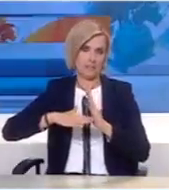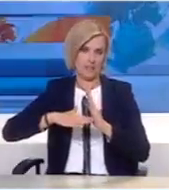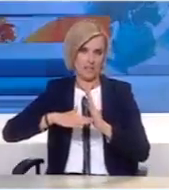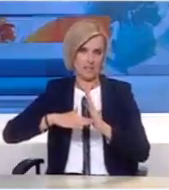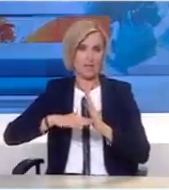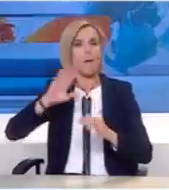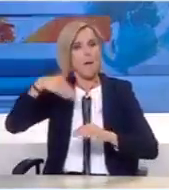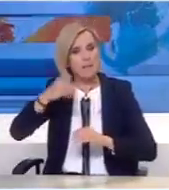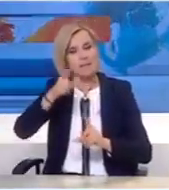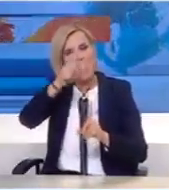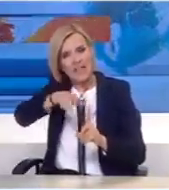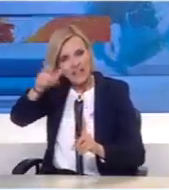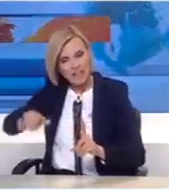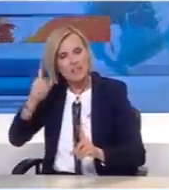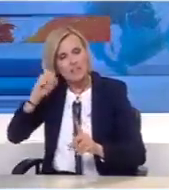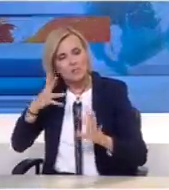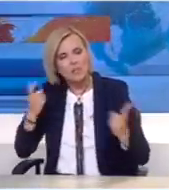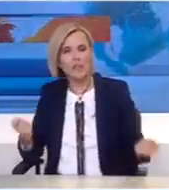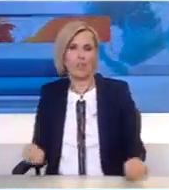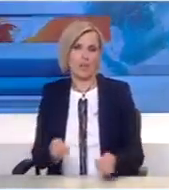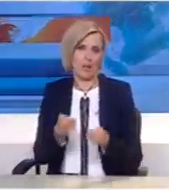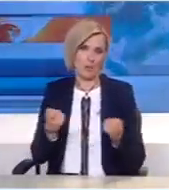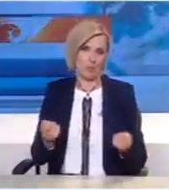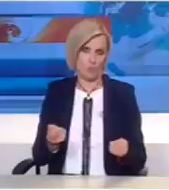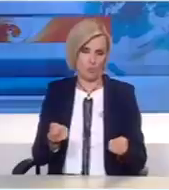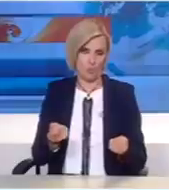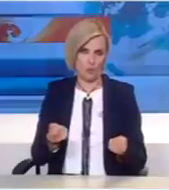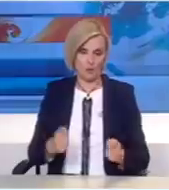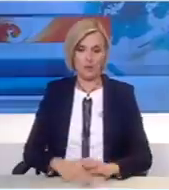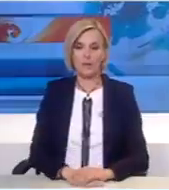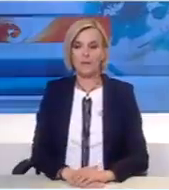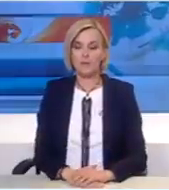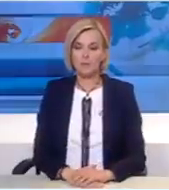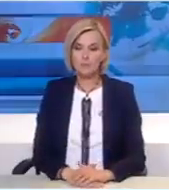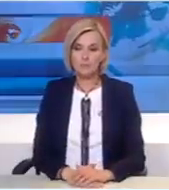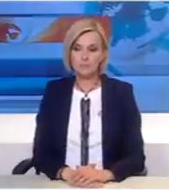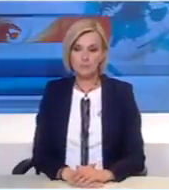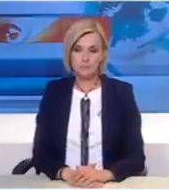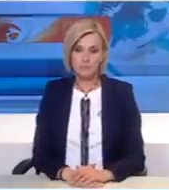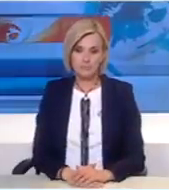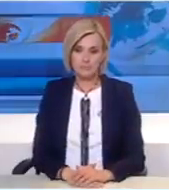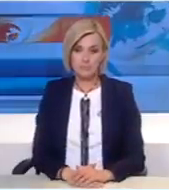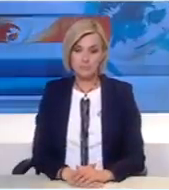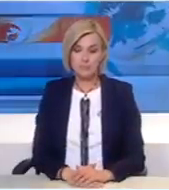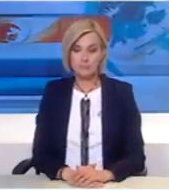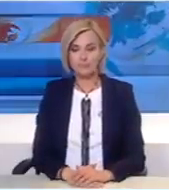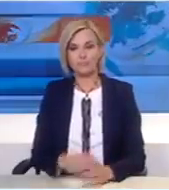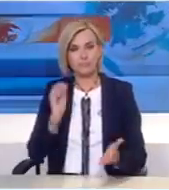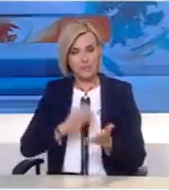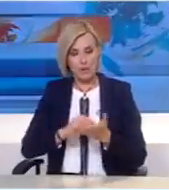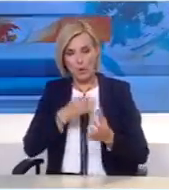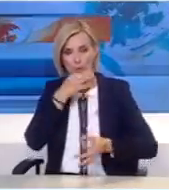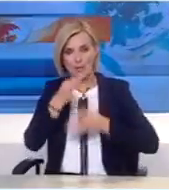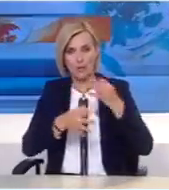στην τακτική ενημέρωση τόσο της πολιτικής ηγεσίας όσο και των άλλων αρμόδιων αρχών. Από εκεί και πέρα να πω και κάτι